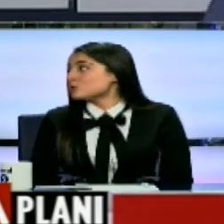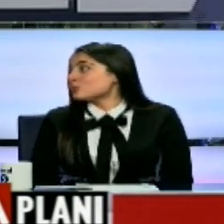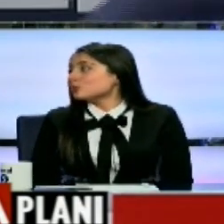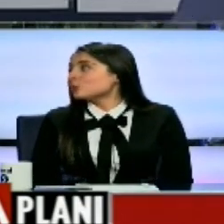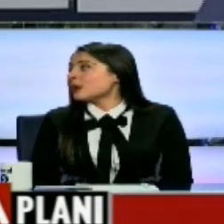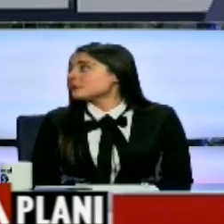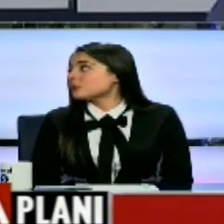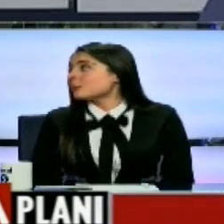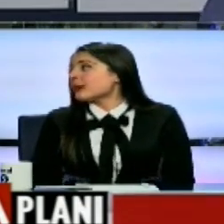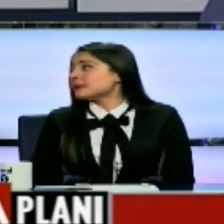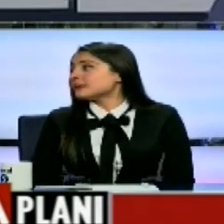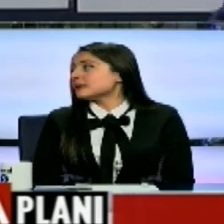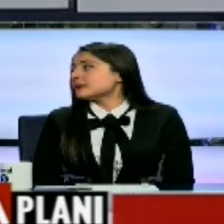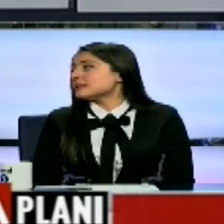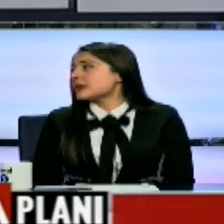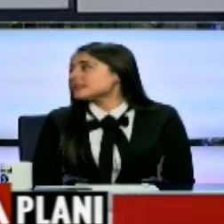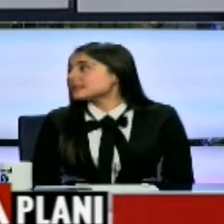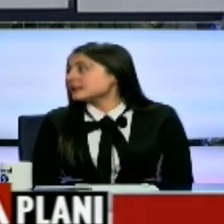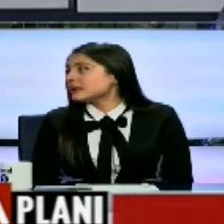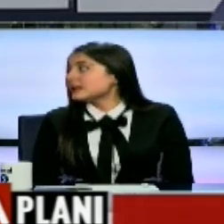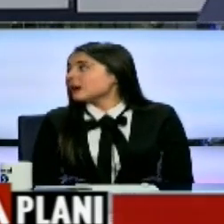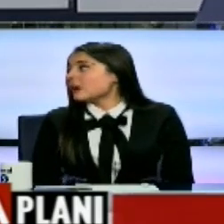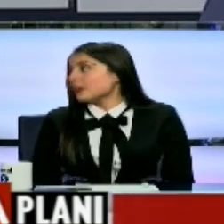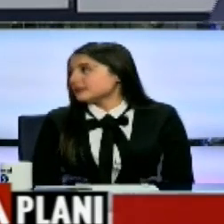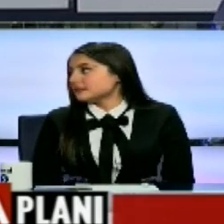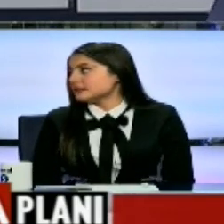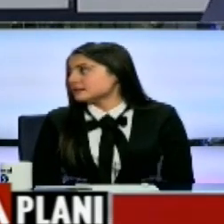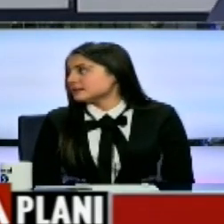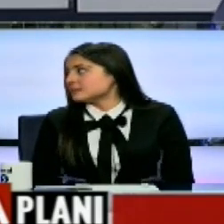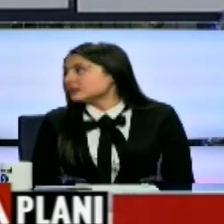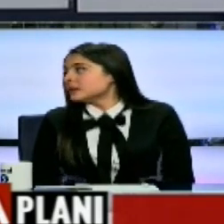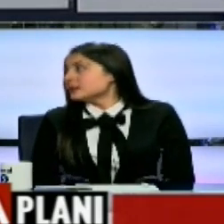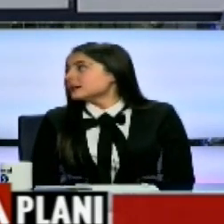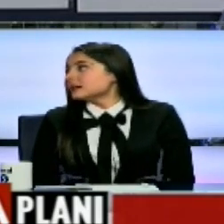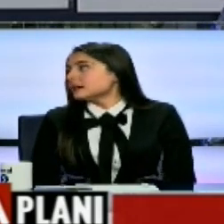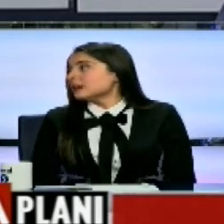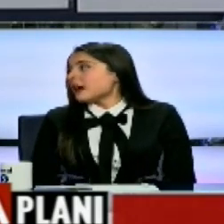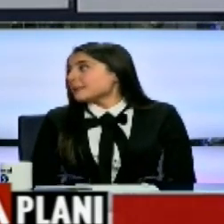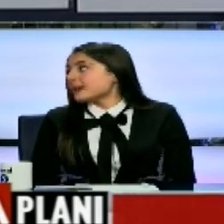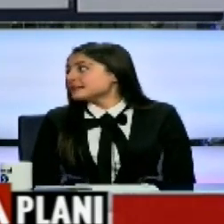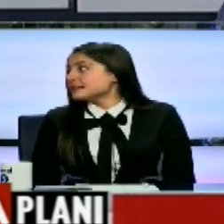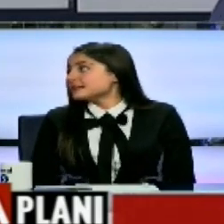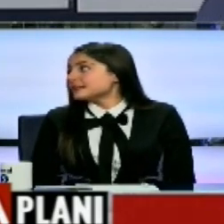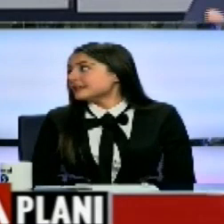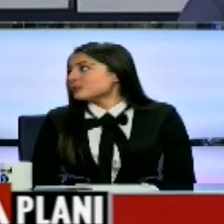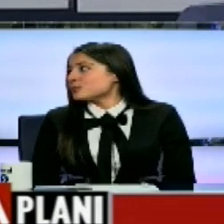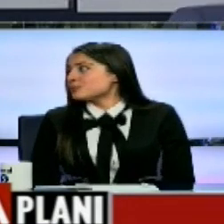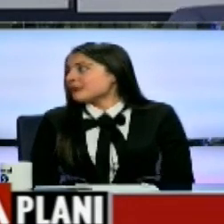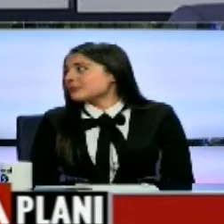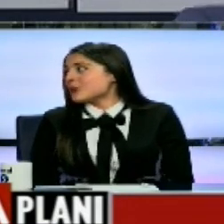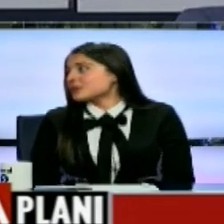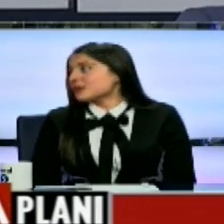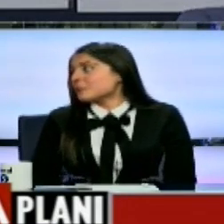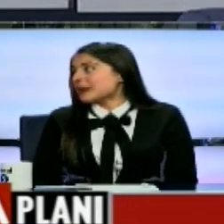sevindiriyor, çok duygulandırıyor. Ben siyasete AK Parti ile atıldım. AK Parti'nin yeri onun için